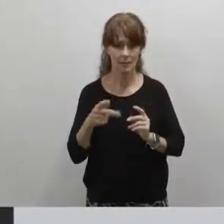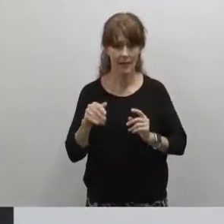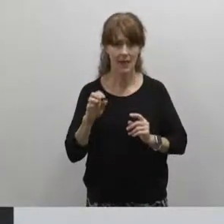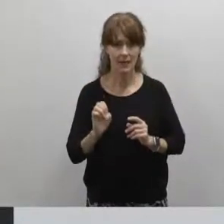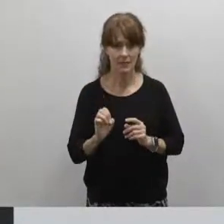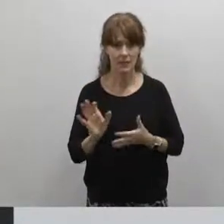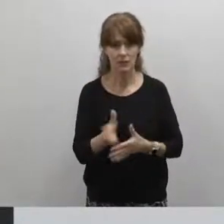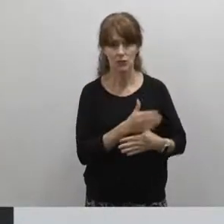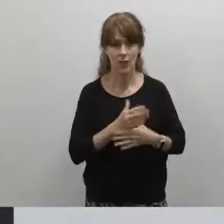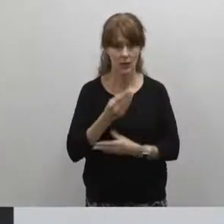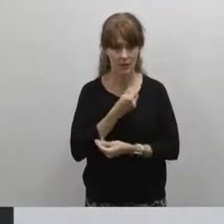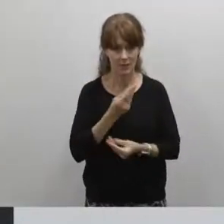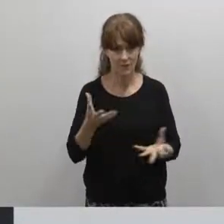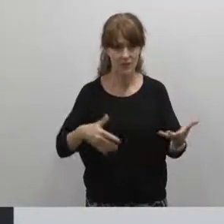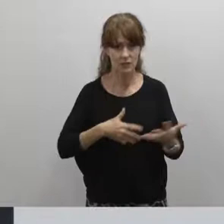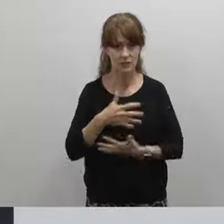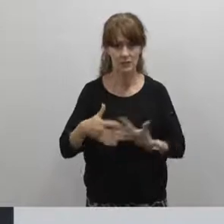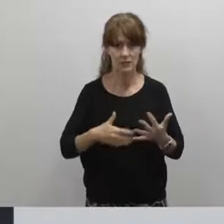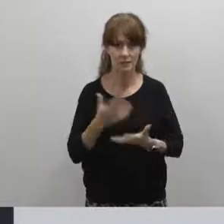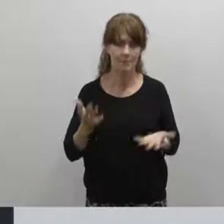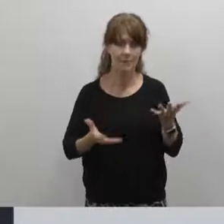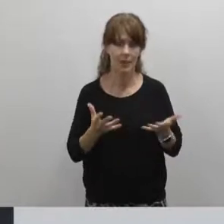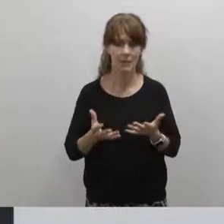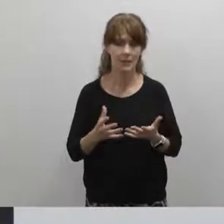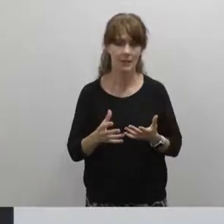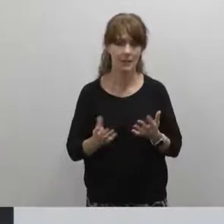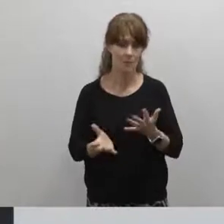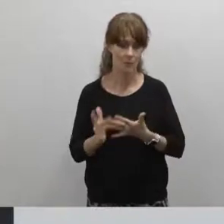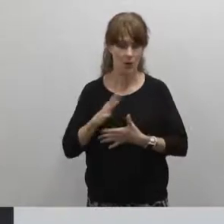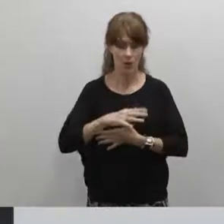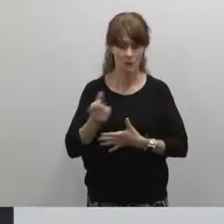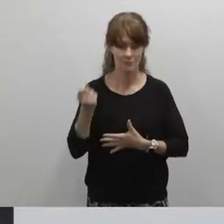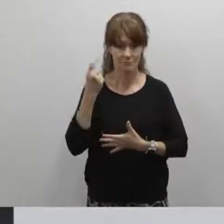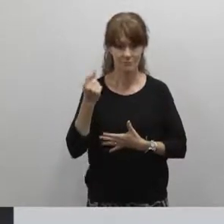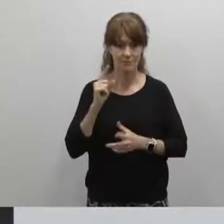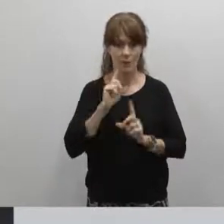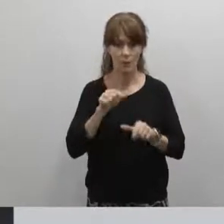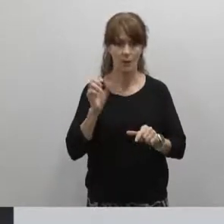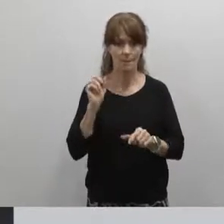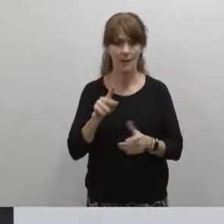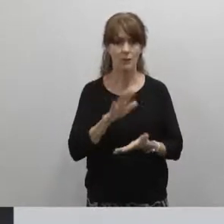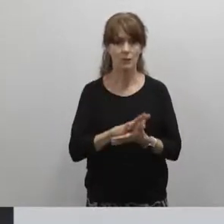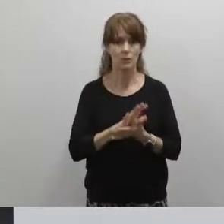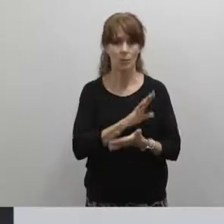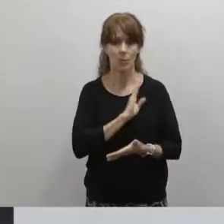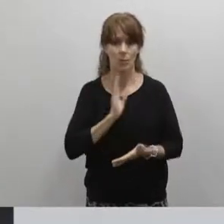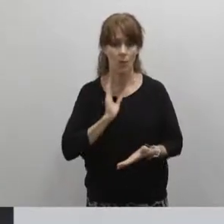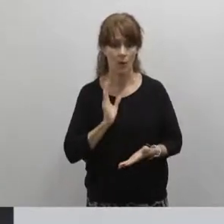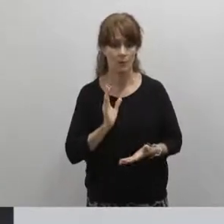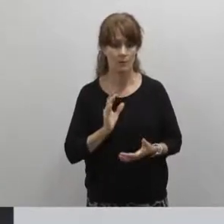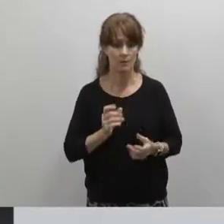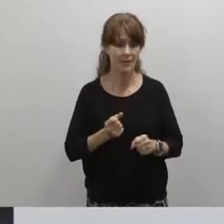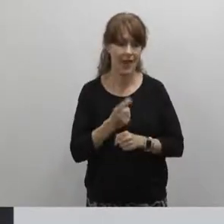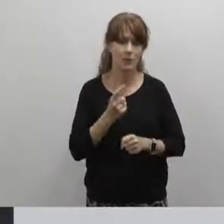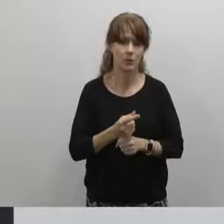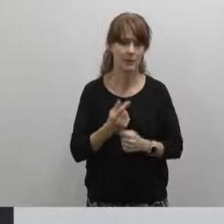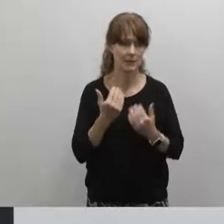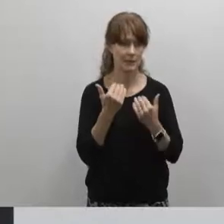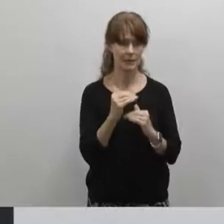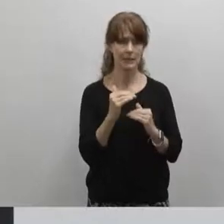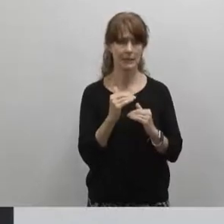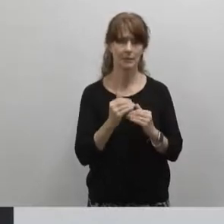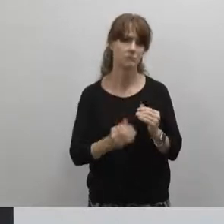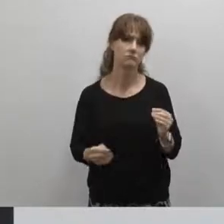miên sự nghiệp đại miên đại miên smart nghiệp nâng thua cả đựng norm lại khả năng đấy làm bay tìm một phút kia